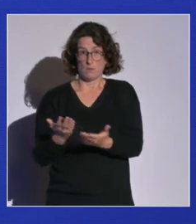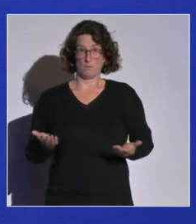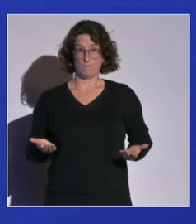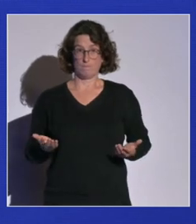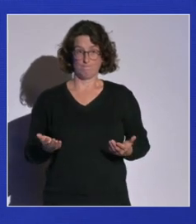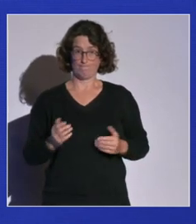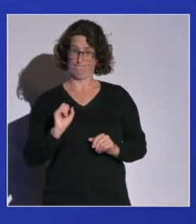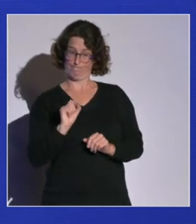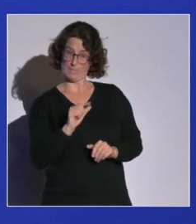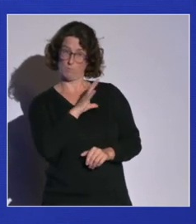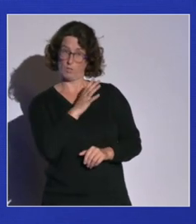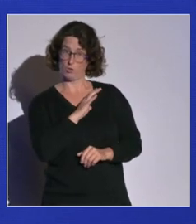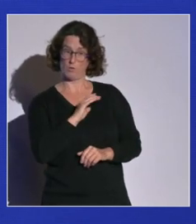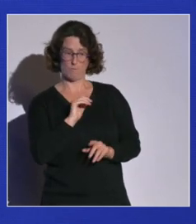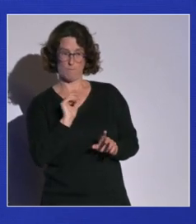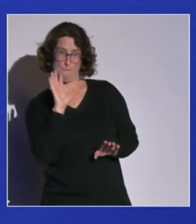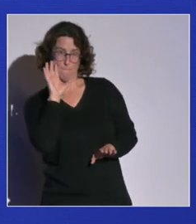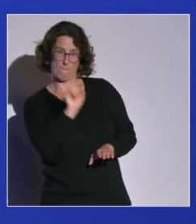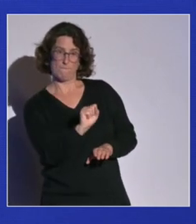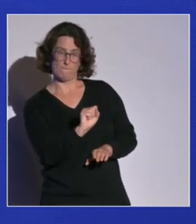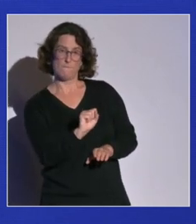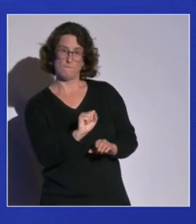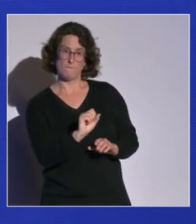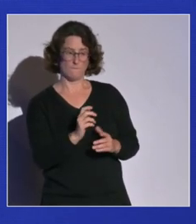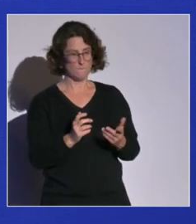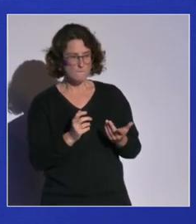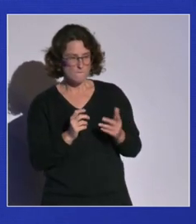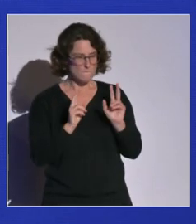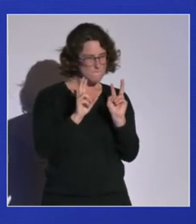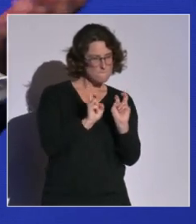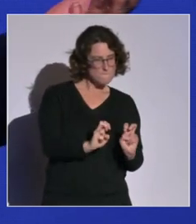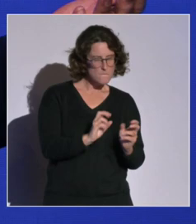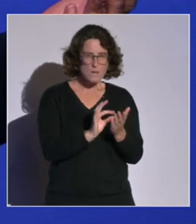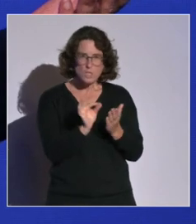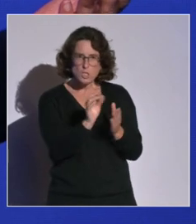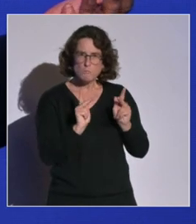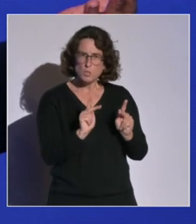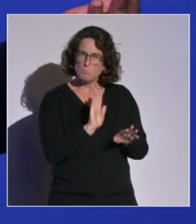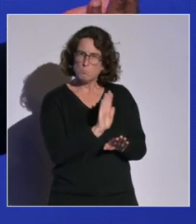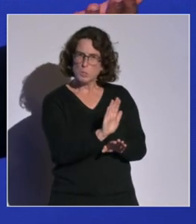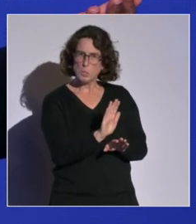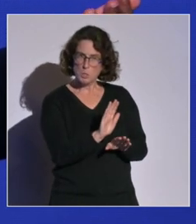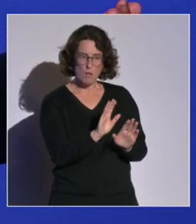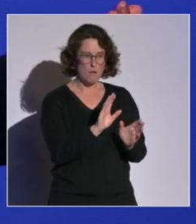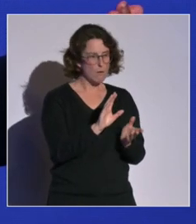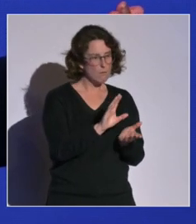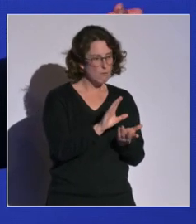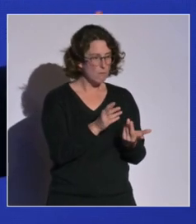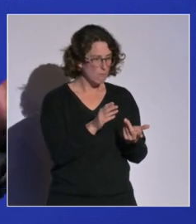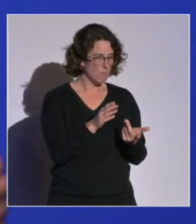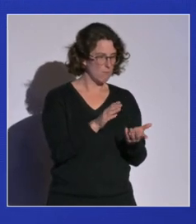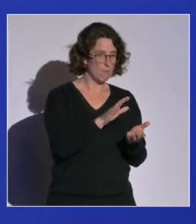et allons étudier chacun leur stratégie pédagogique pour essayer de la répandre et de l'offrir au plus grand